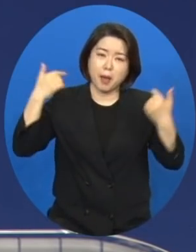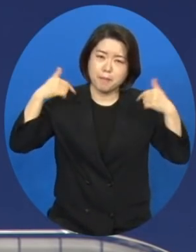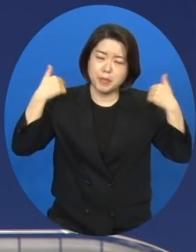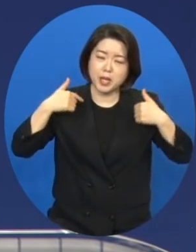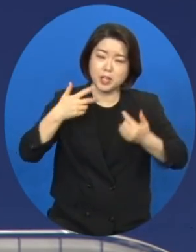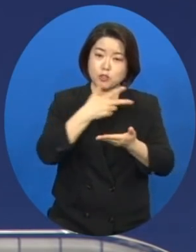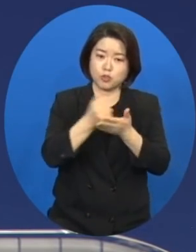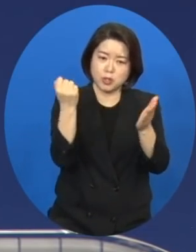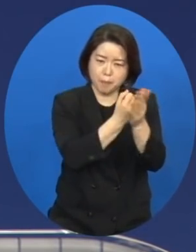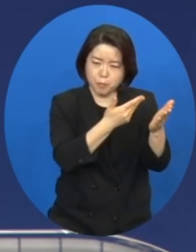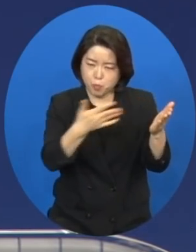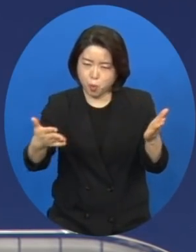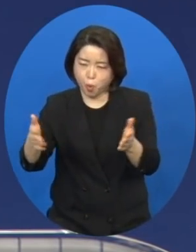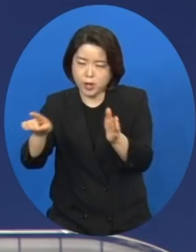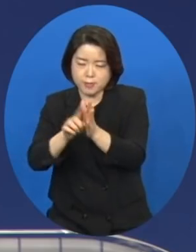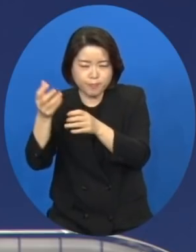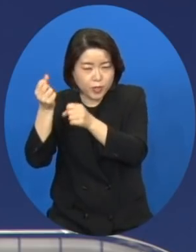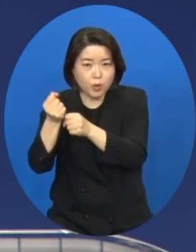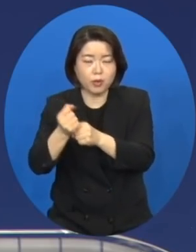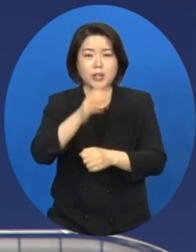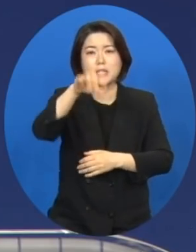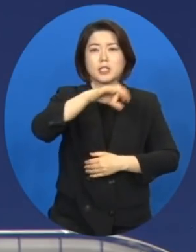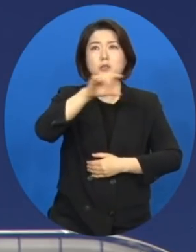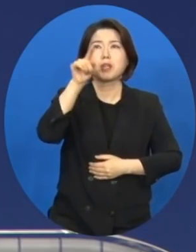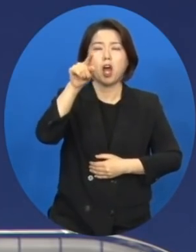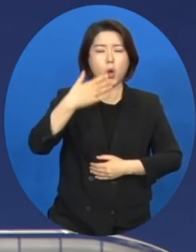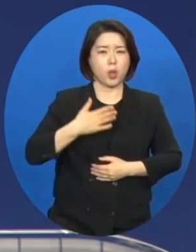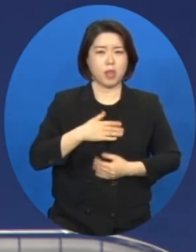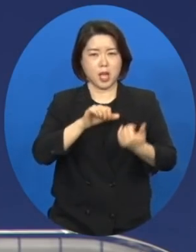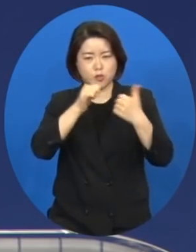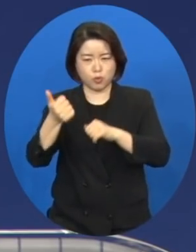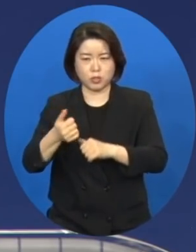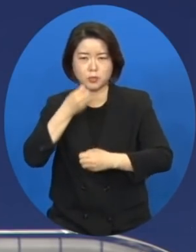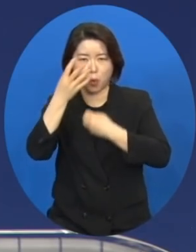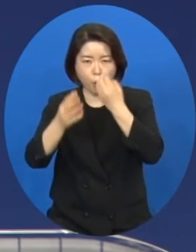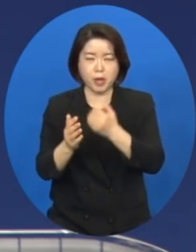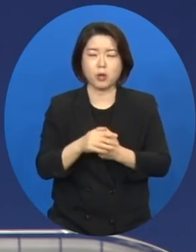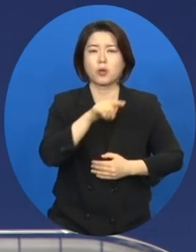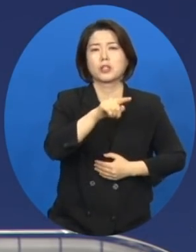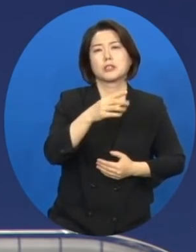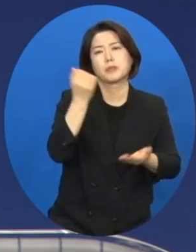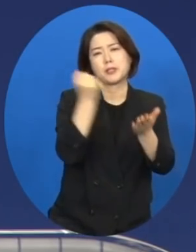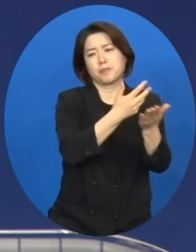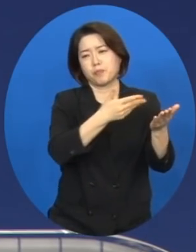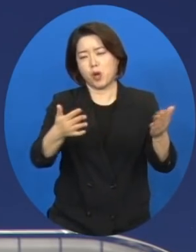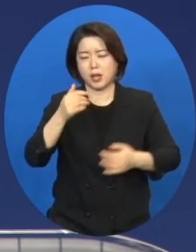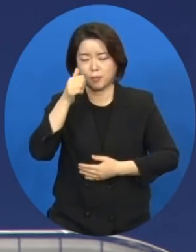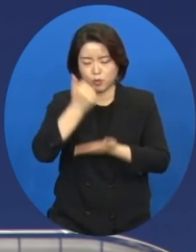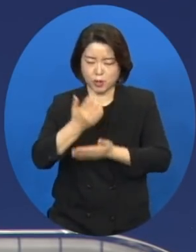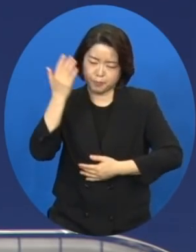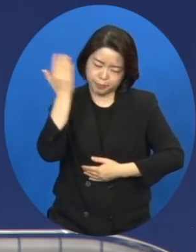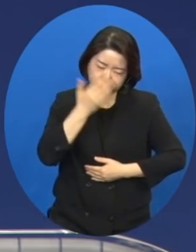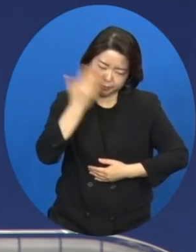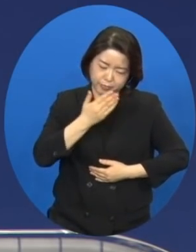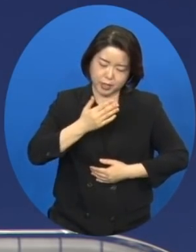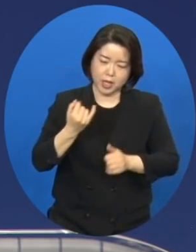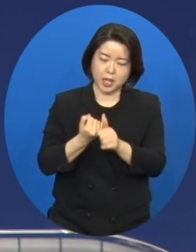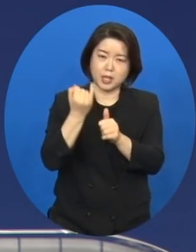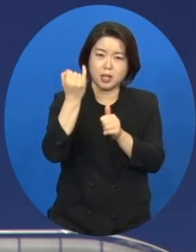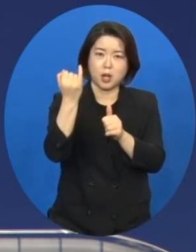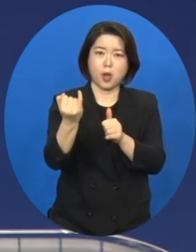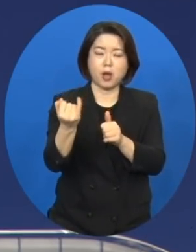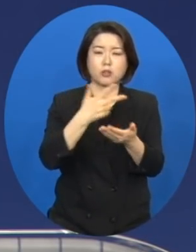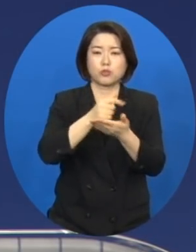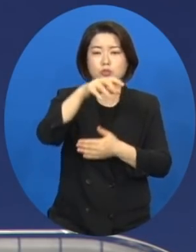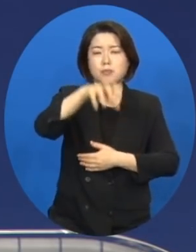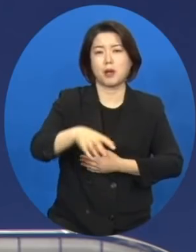보혈을 의지하여 십자가에서 나의 죽었음을 고백하고 또한 그분의 보혈로 죄 씻음을 받으며 정결한 신부로 주 앞에 설